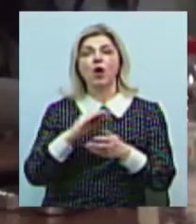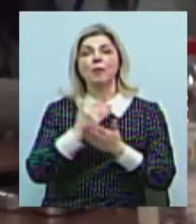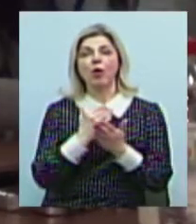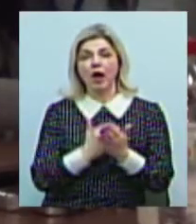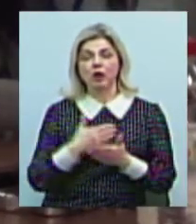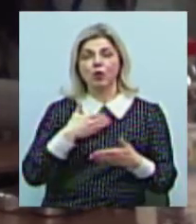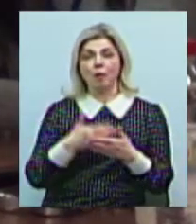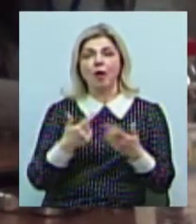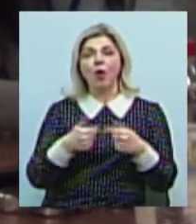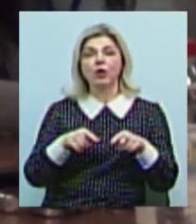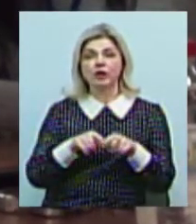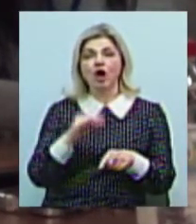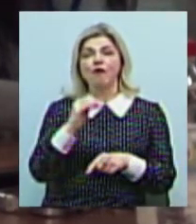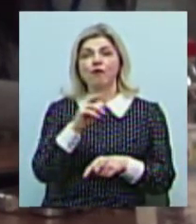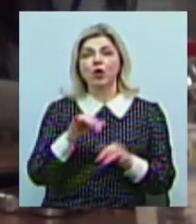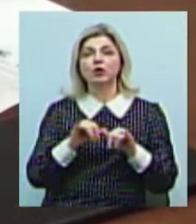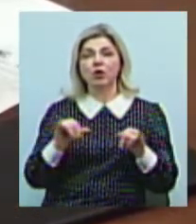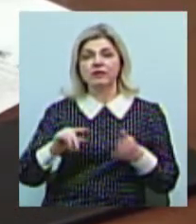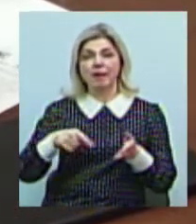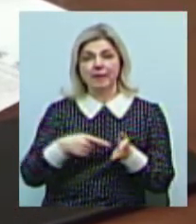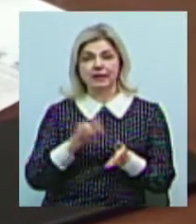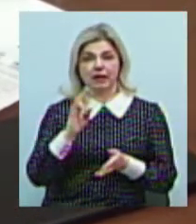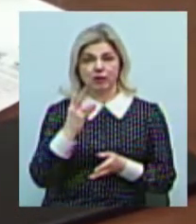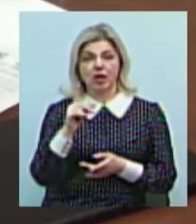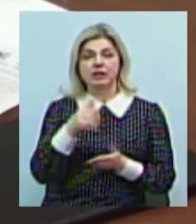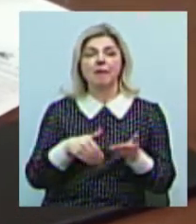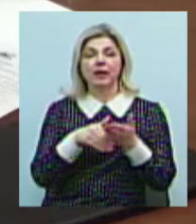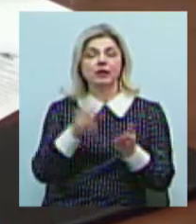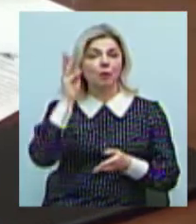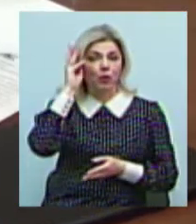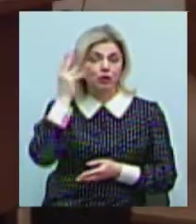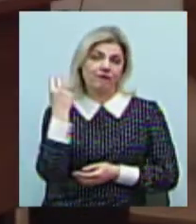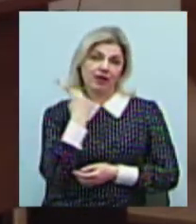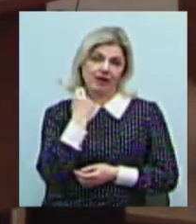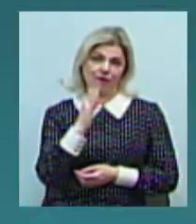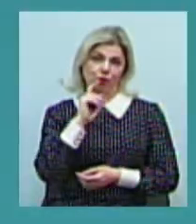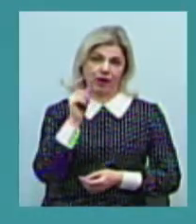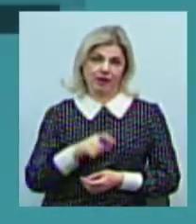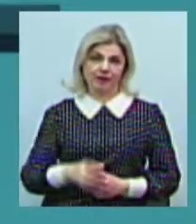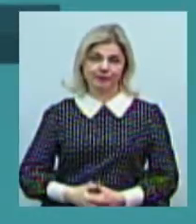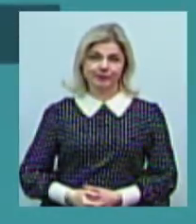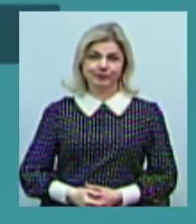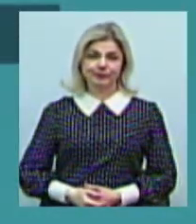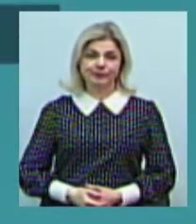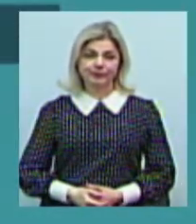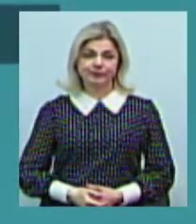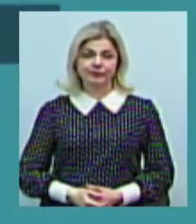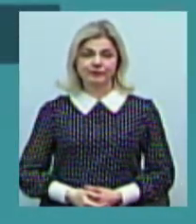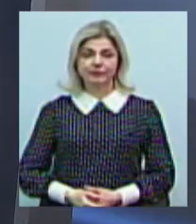громадської організації «Фонду розвитку міста Миколаєва» за підтримки посольства Великої Британії в Україні.